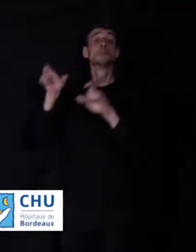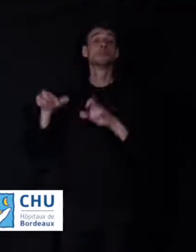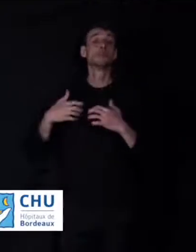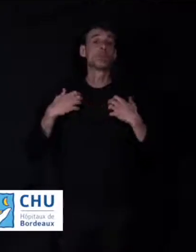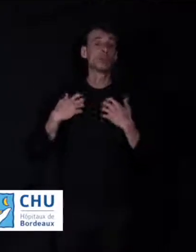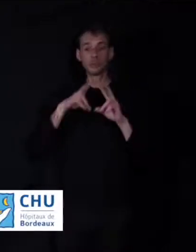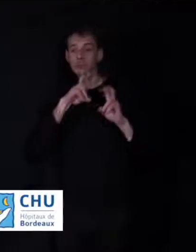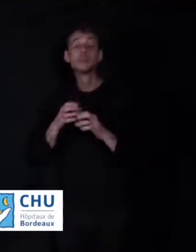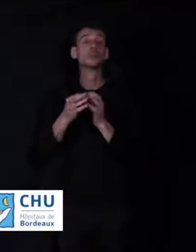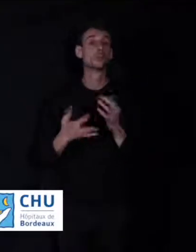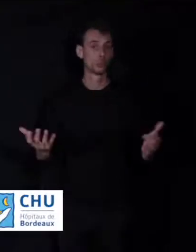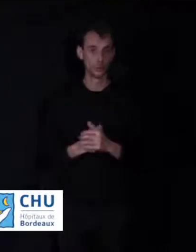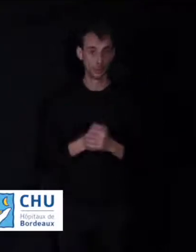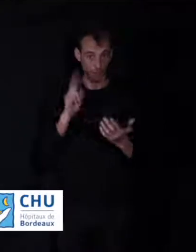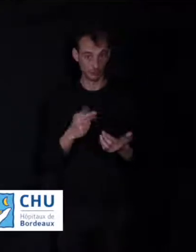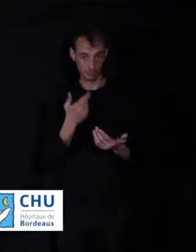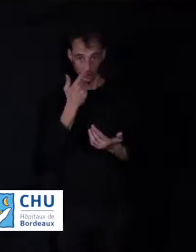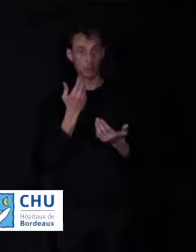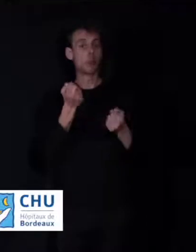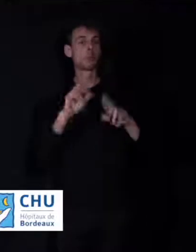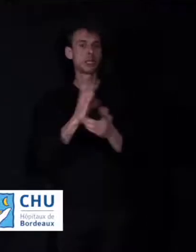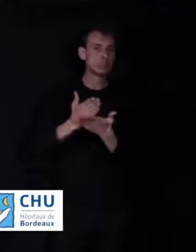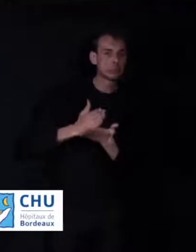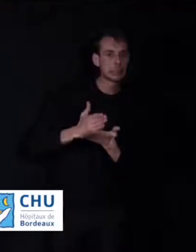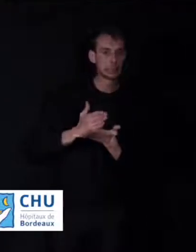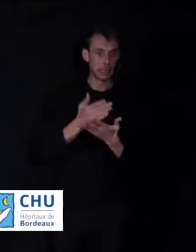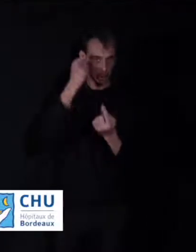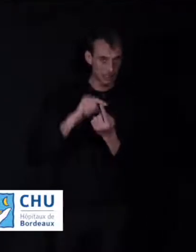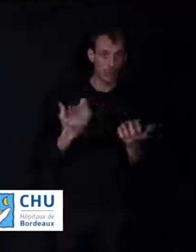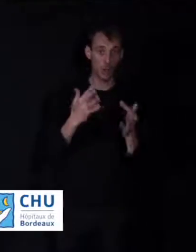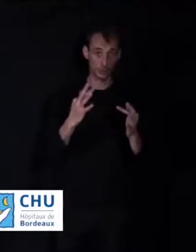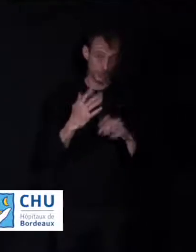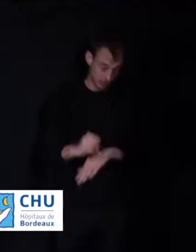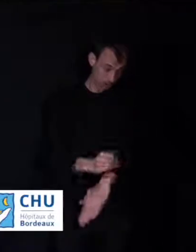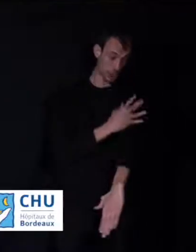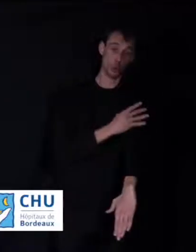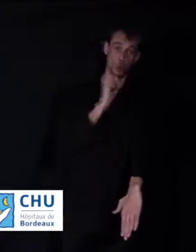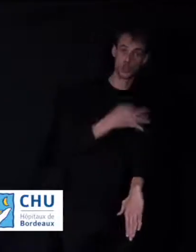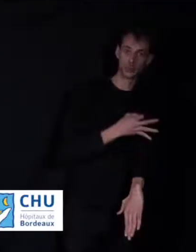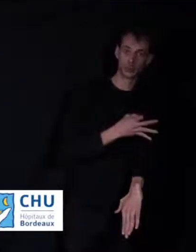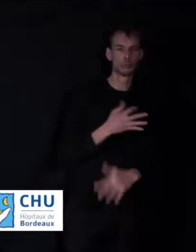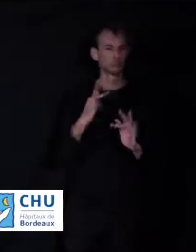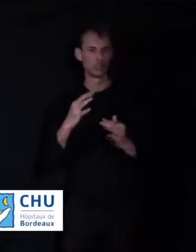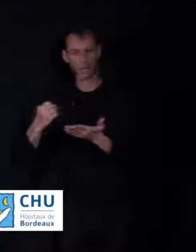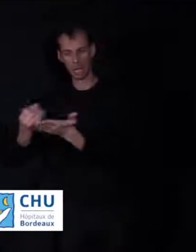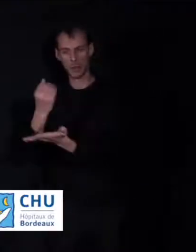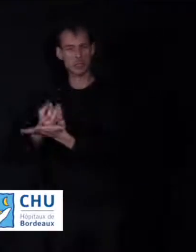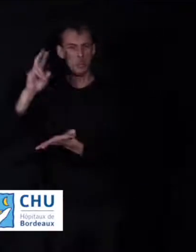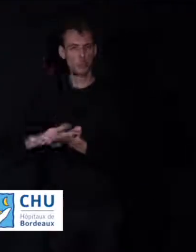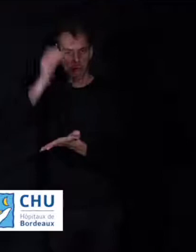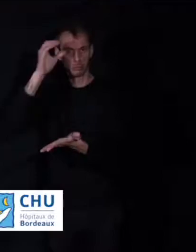s'appuie davantage sur des émotions que sur des informations solides. La vaccination, c'est un sujet